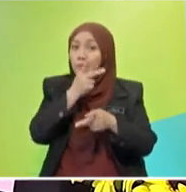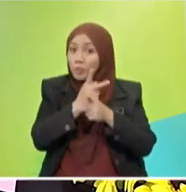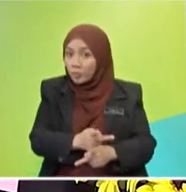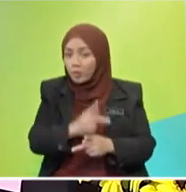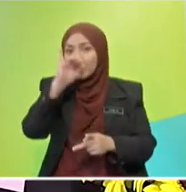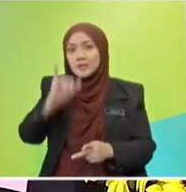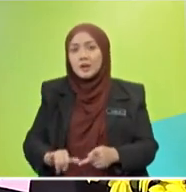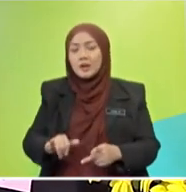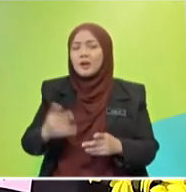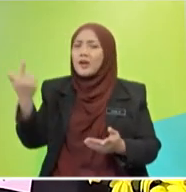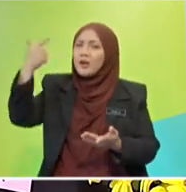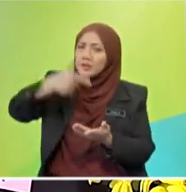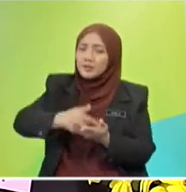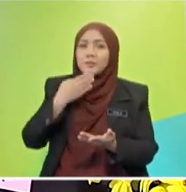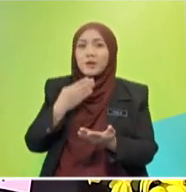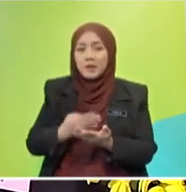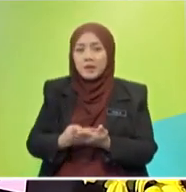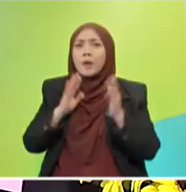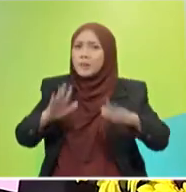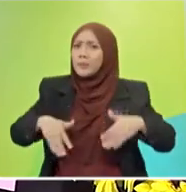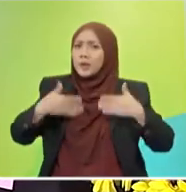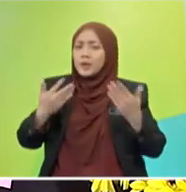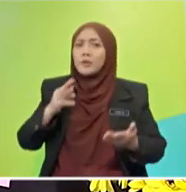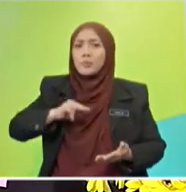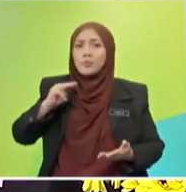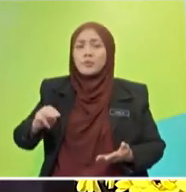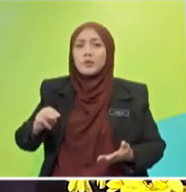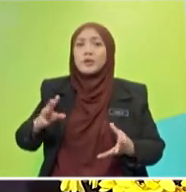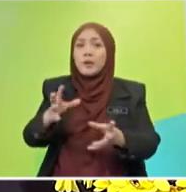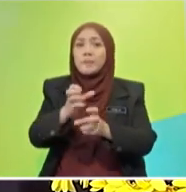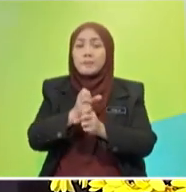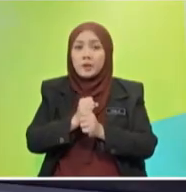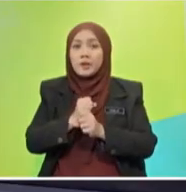Bagaimana mungkin murid-murid boleh membuat latihan mereka